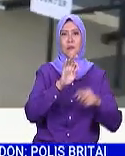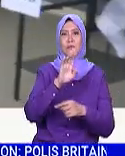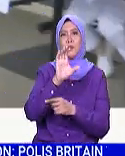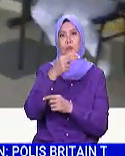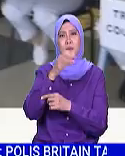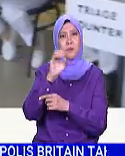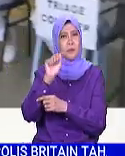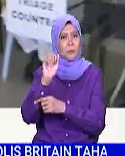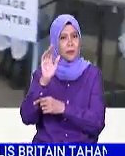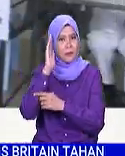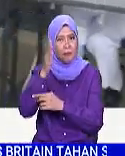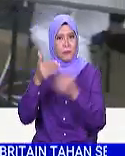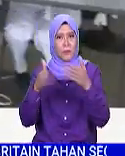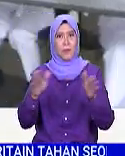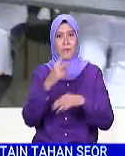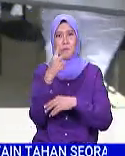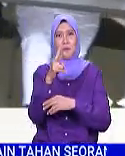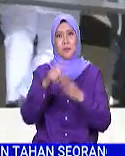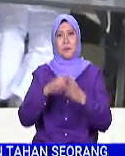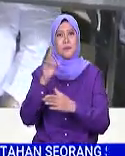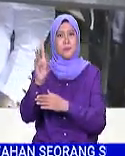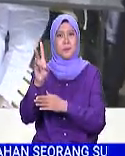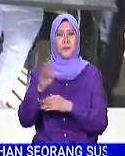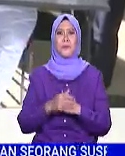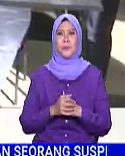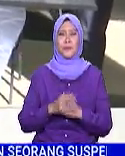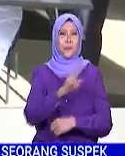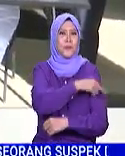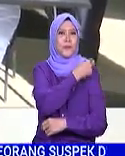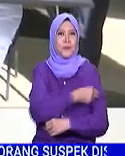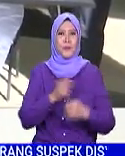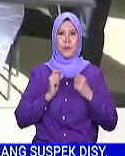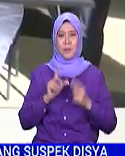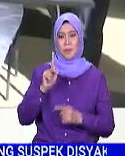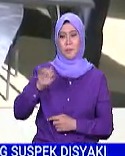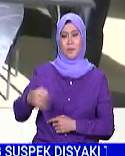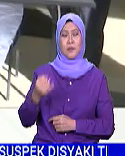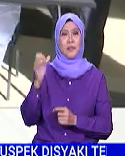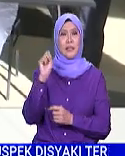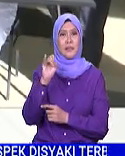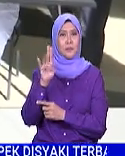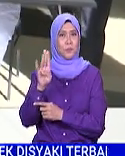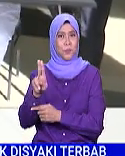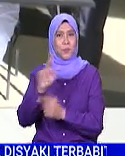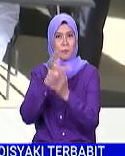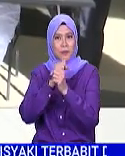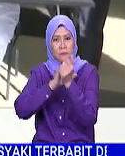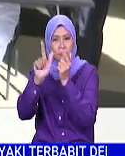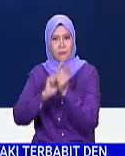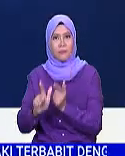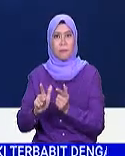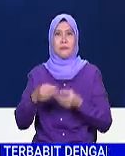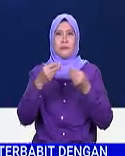juga akan dibuka bermula 12 Juli kalau Selain itu Hospital swasta KPU juga telah mendapat kelulusan untuk